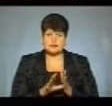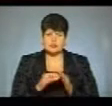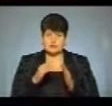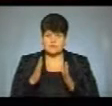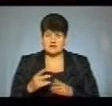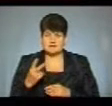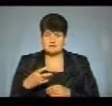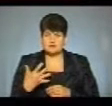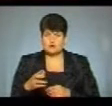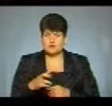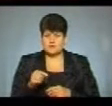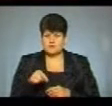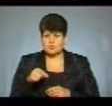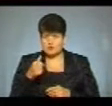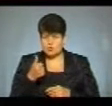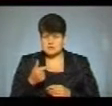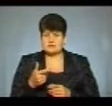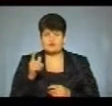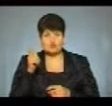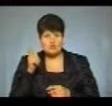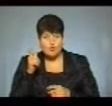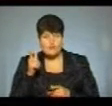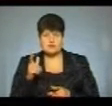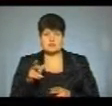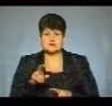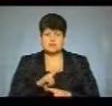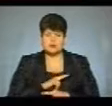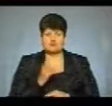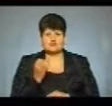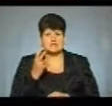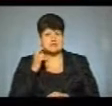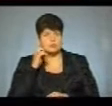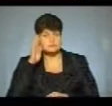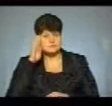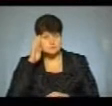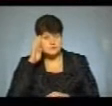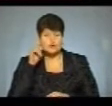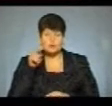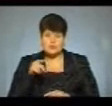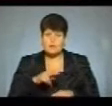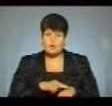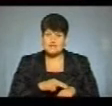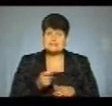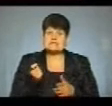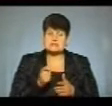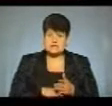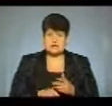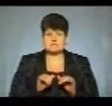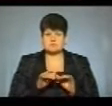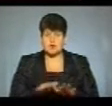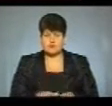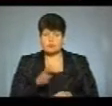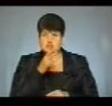25 березня цього року в Чорткові від ураження загинув 14-річний хлопець. Тоді поліція закрила кримінальну справу, оскільки